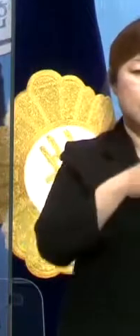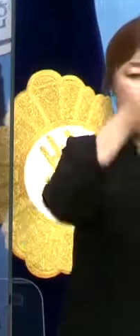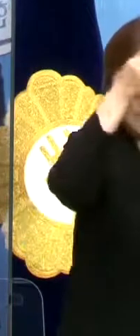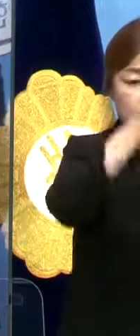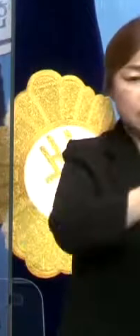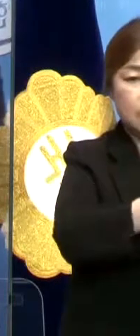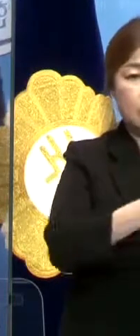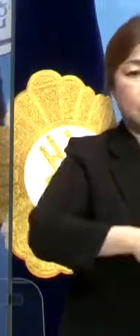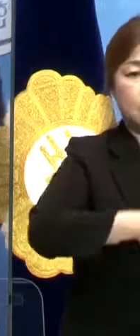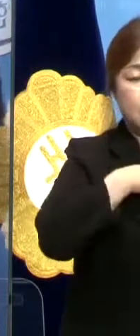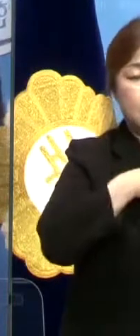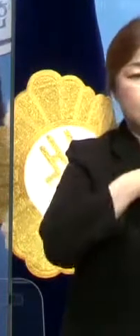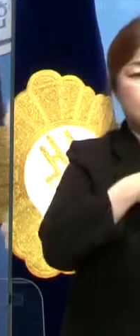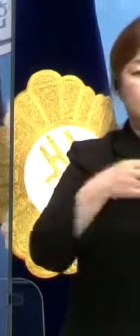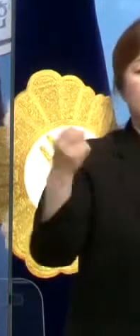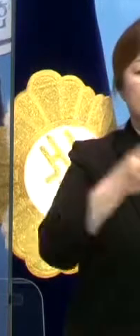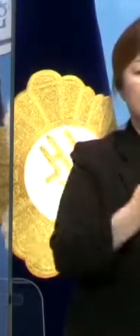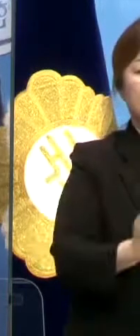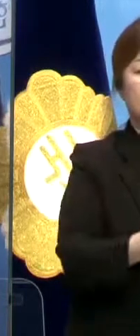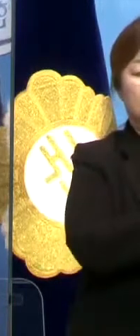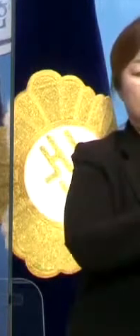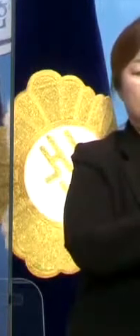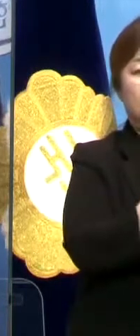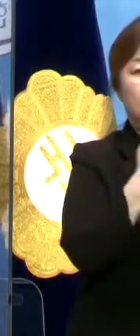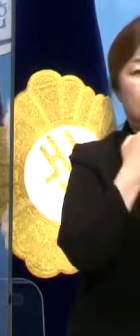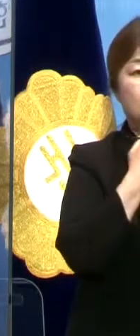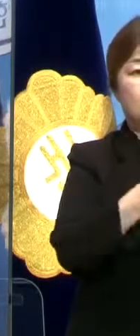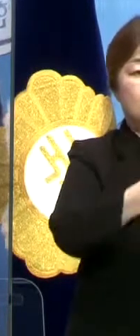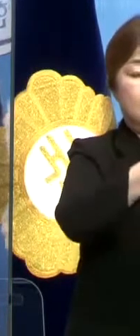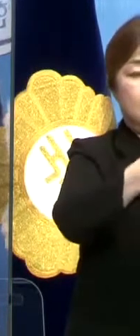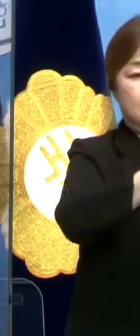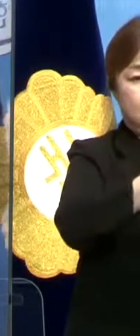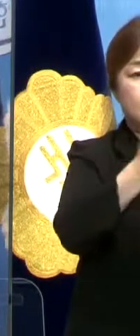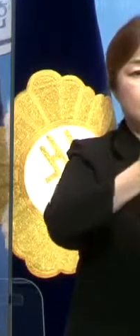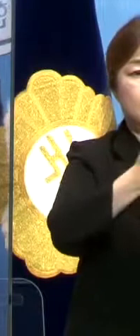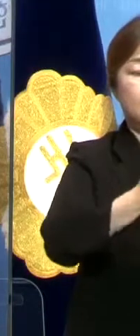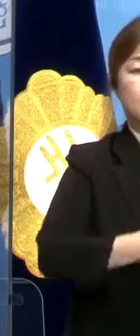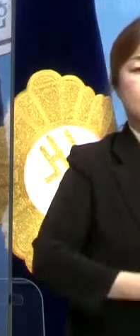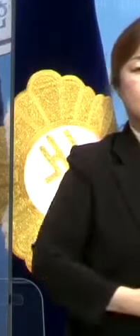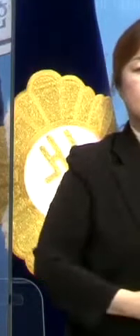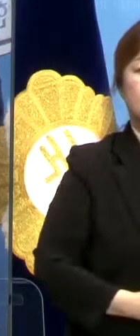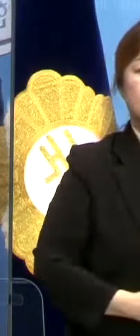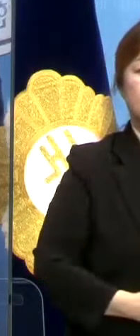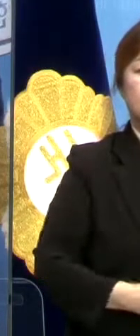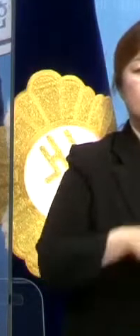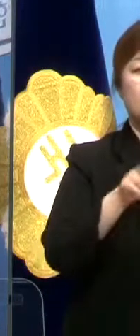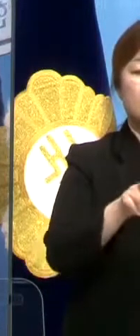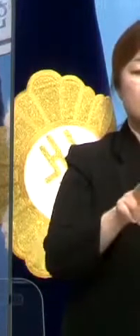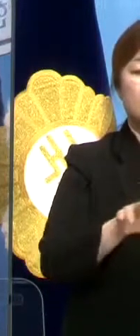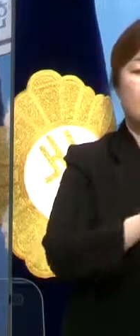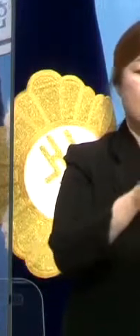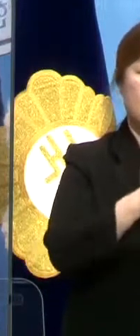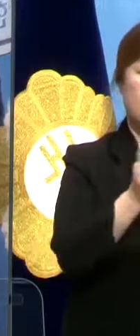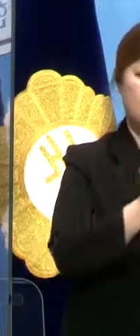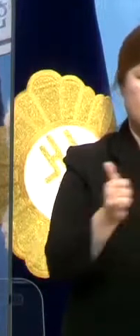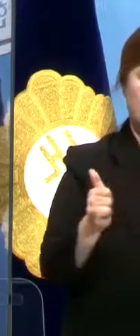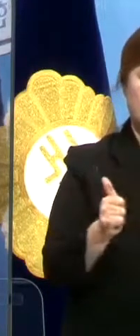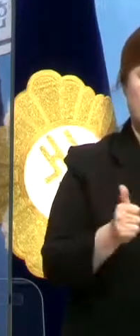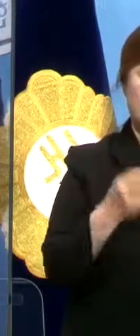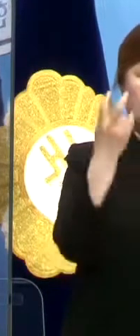사과와 다시는 이런 일이 발생하지 않기를 약성 해주시길 바랍니다 지금도 우리 가족들이